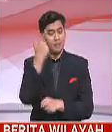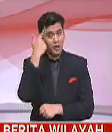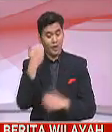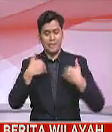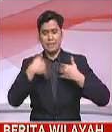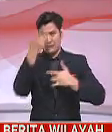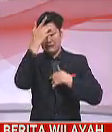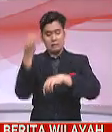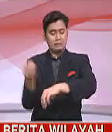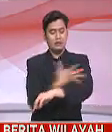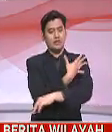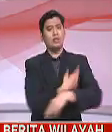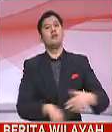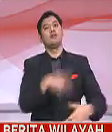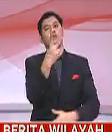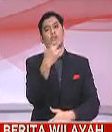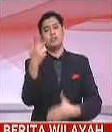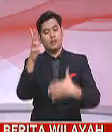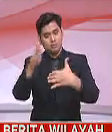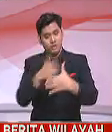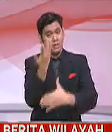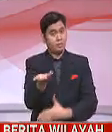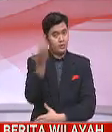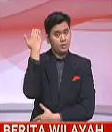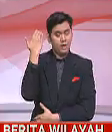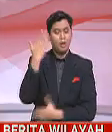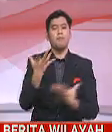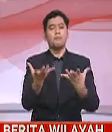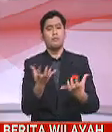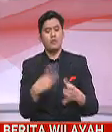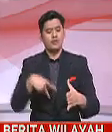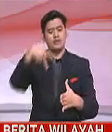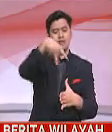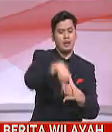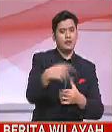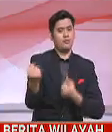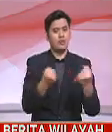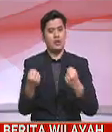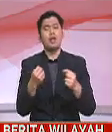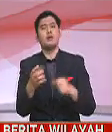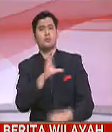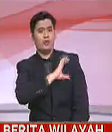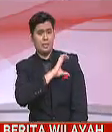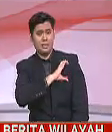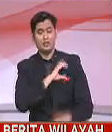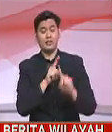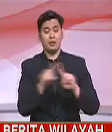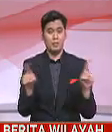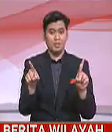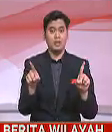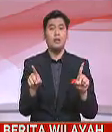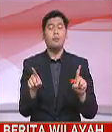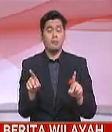sakit dalam 2-3 bulan tu, dia cakap dengan saya dia nak naik kereta polis. Tapi saya cakap polis pun banyak kerja kan, kita